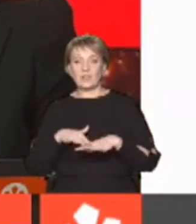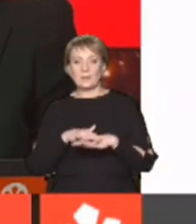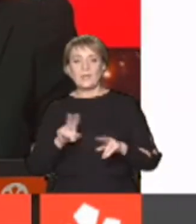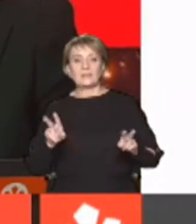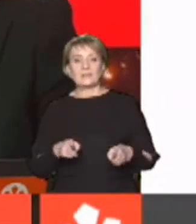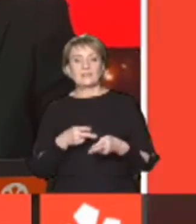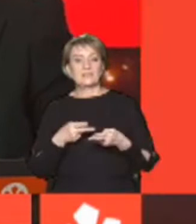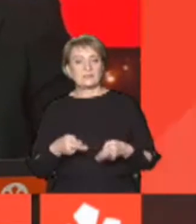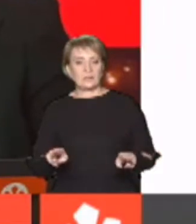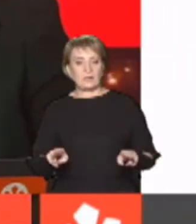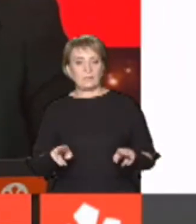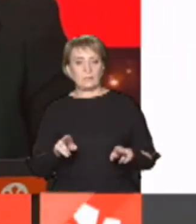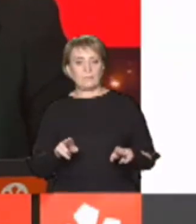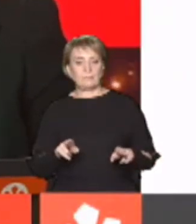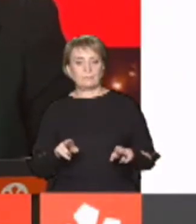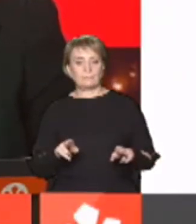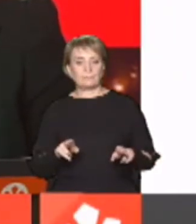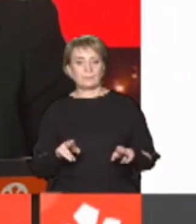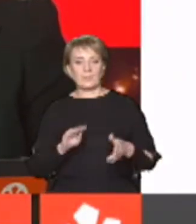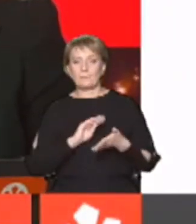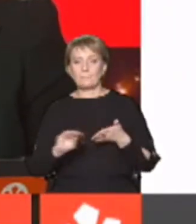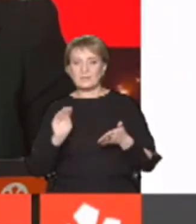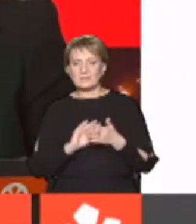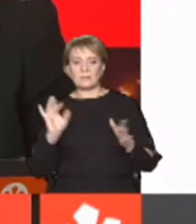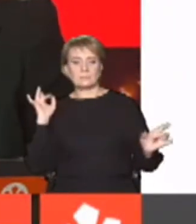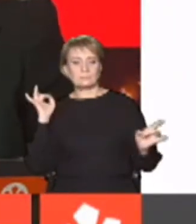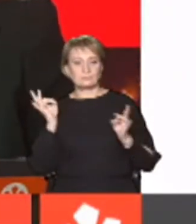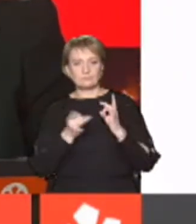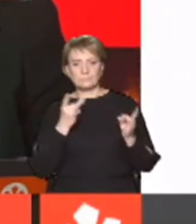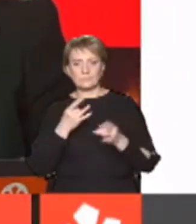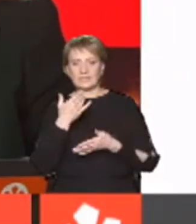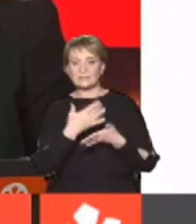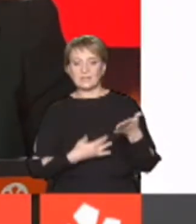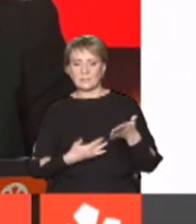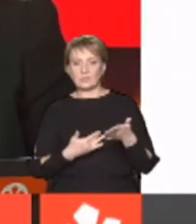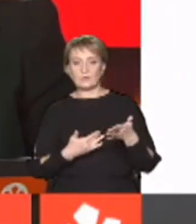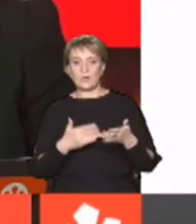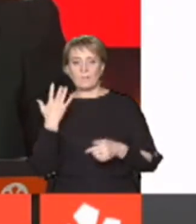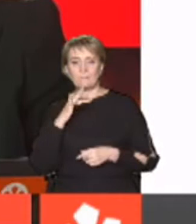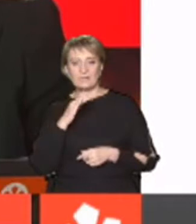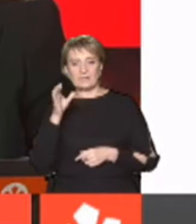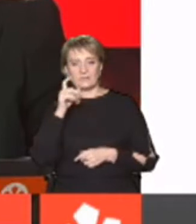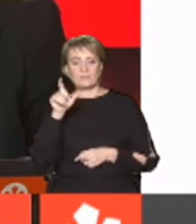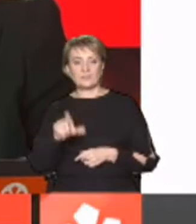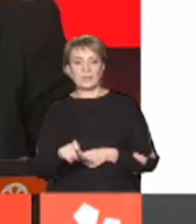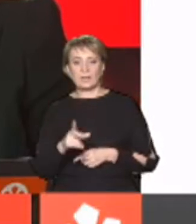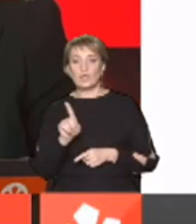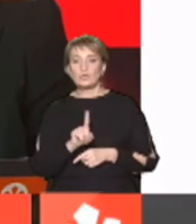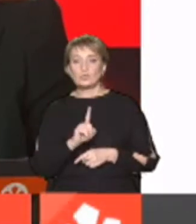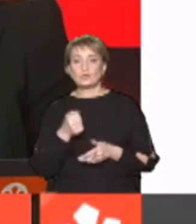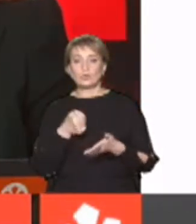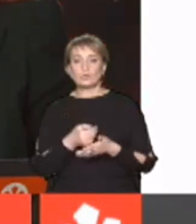треба відразу перекладати статтю і розповідати про якісь там винаходи британських вчених. Це неправильно. Щодо куріння,